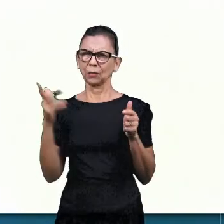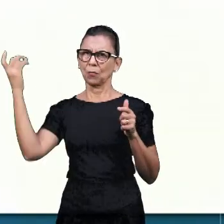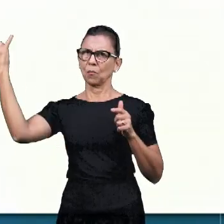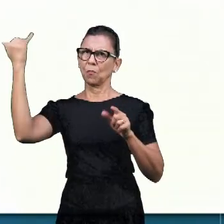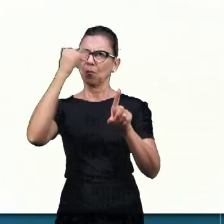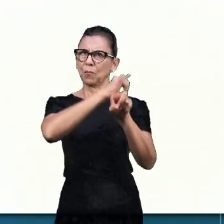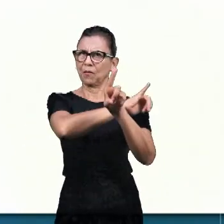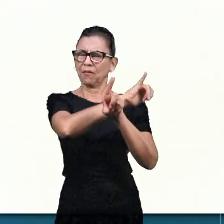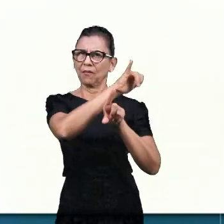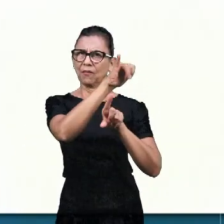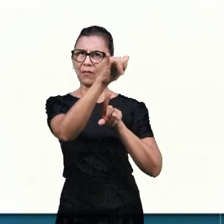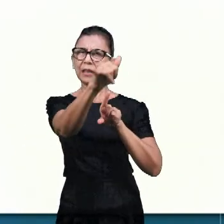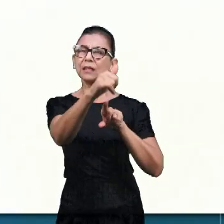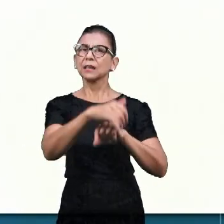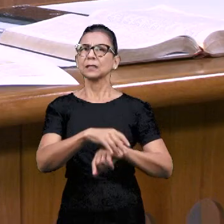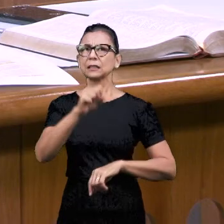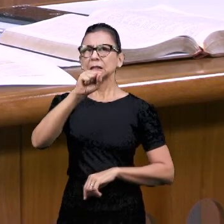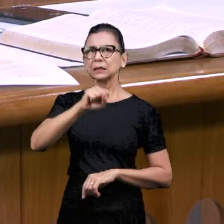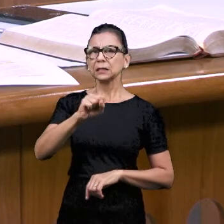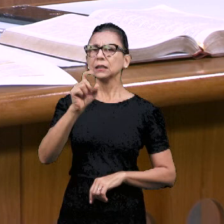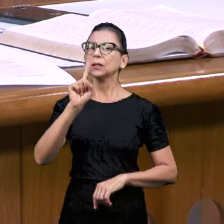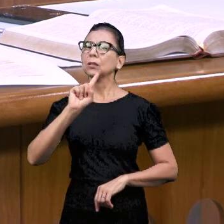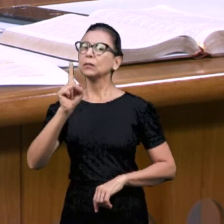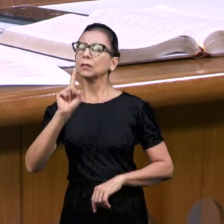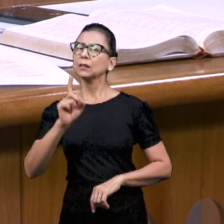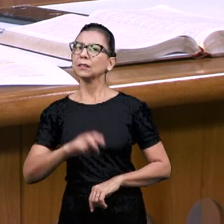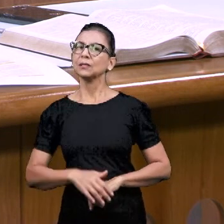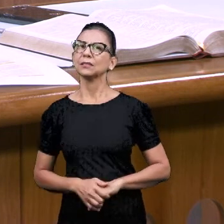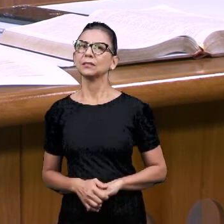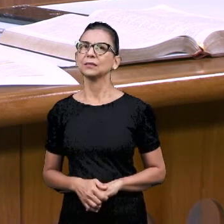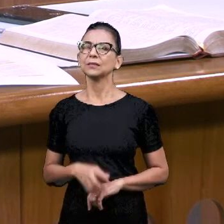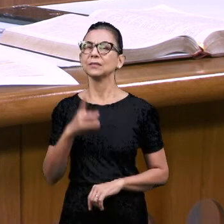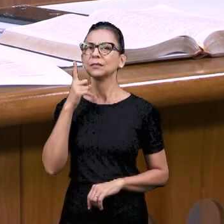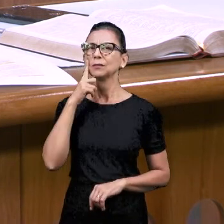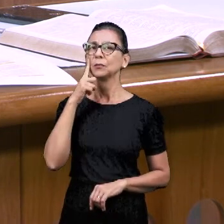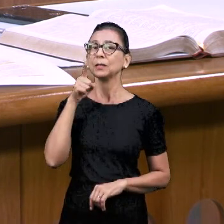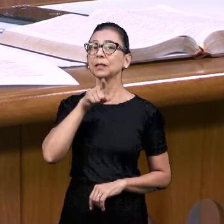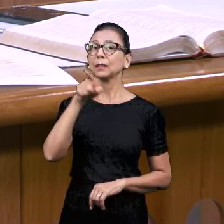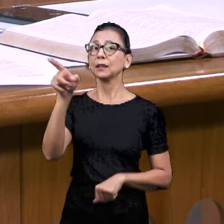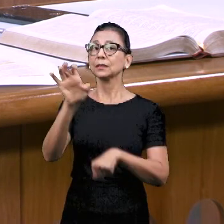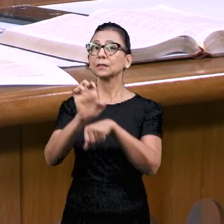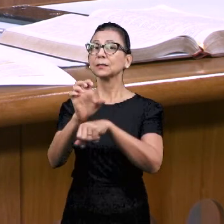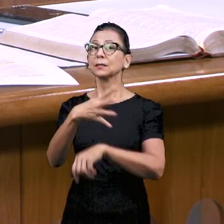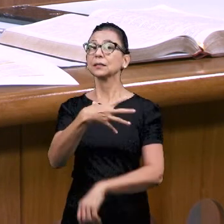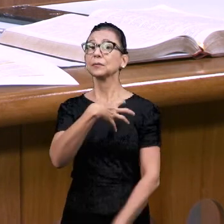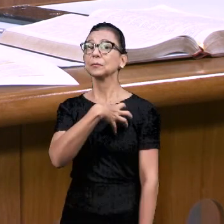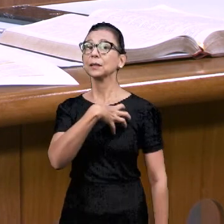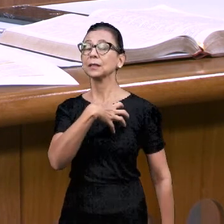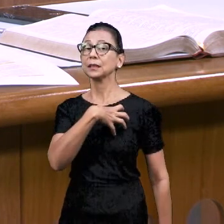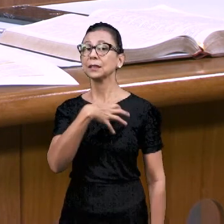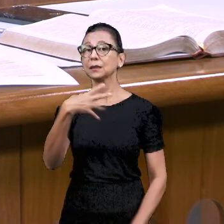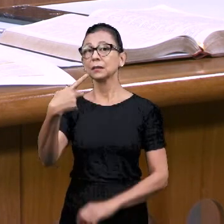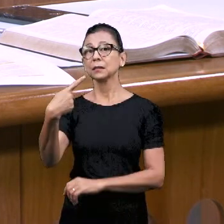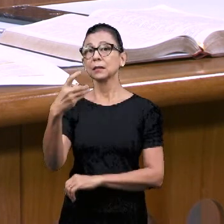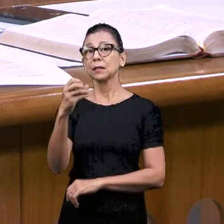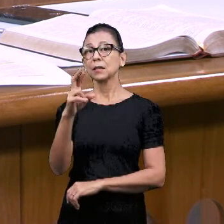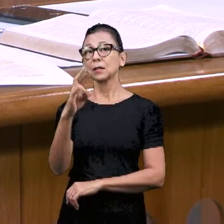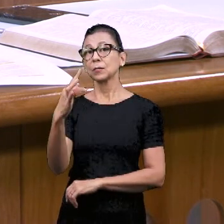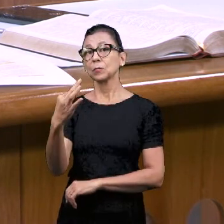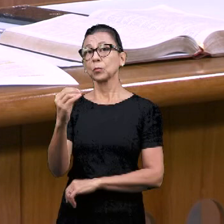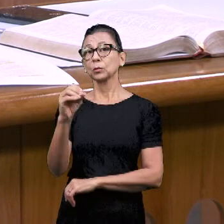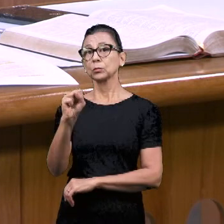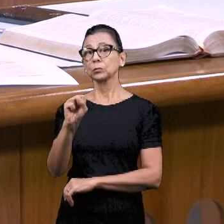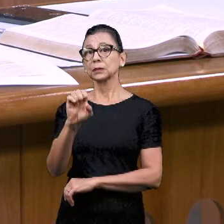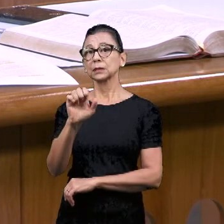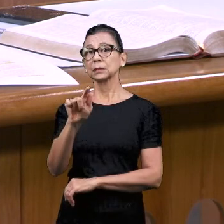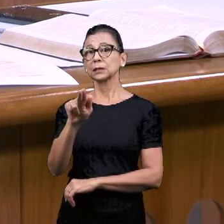non? Cette question 3.5, nous allons maintenant à l'état de Bahia, au nord-est du Brésil, dans la ville de Porto Seguro.